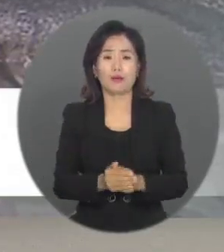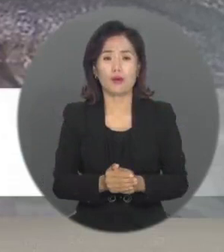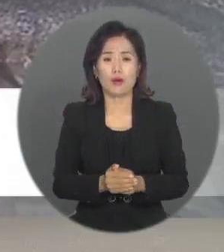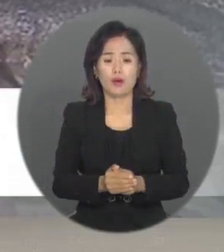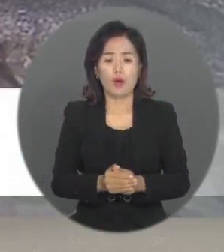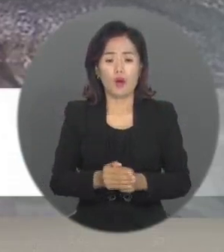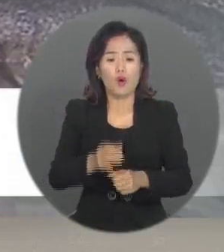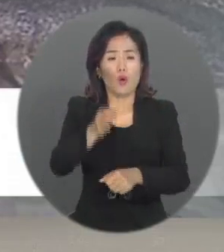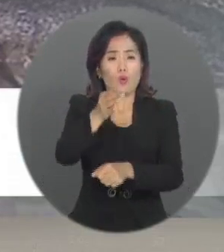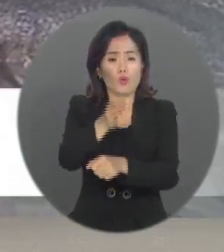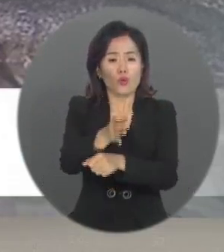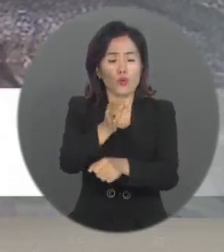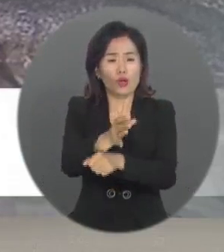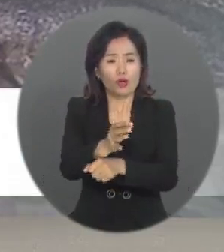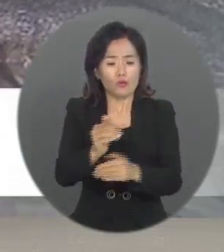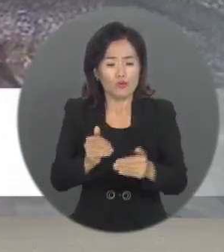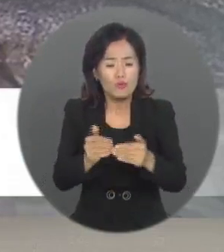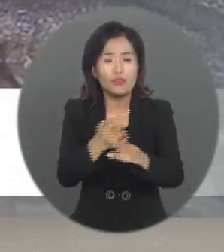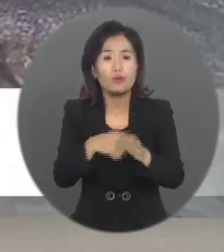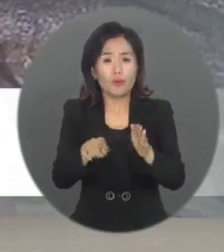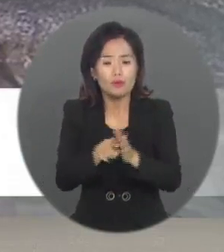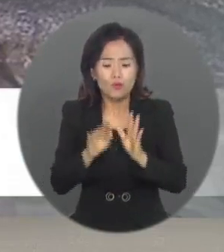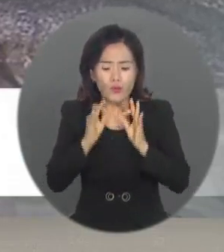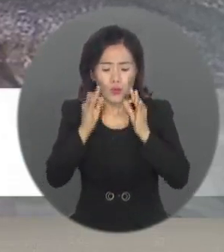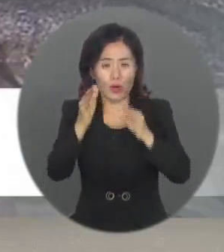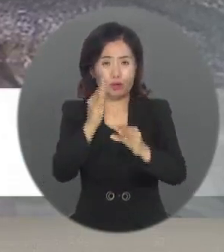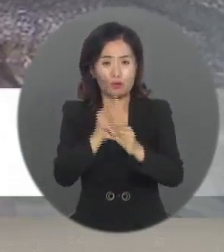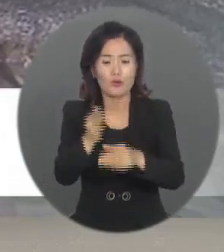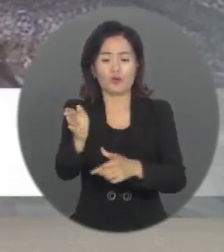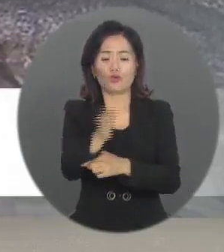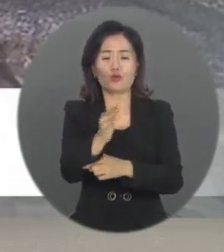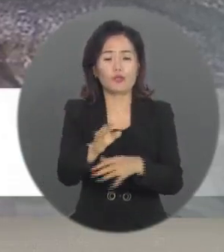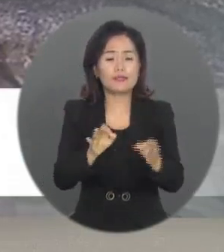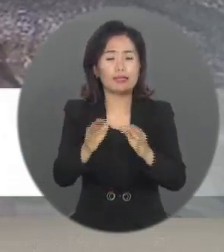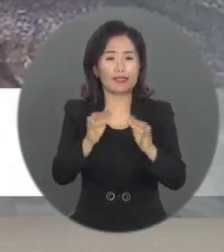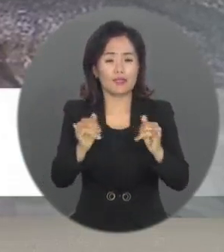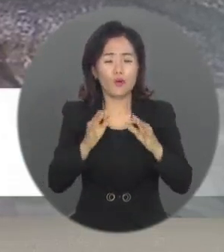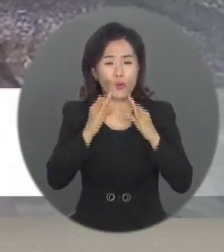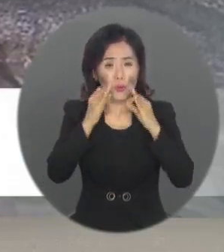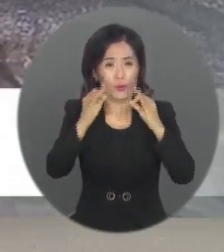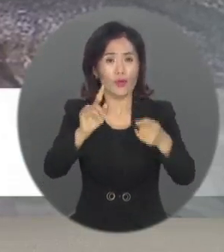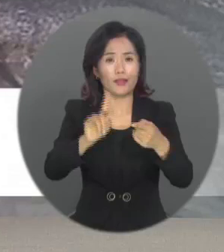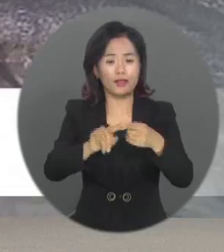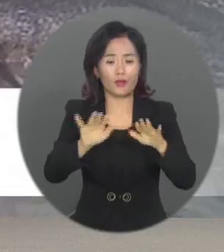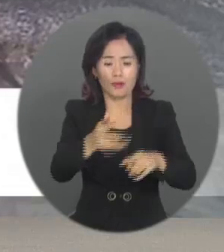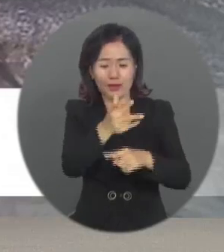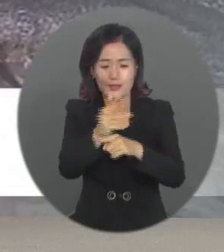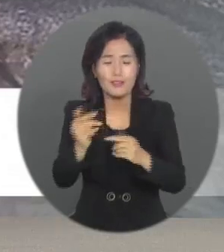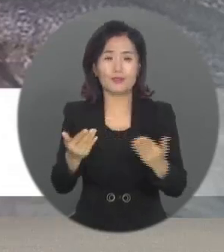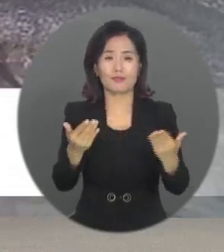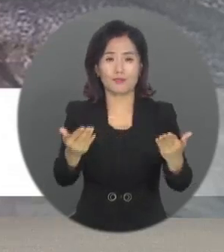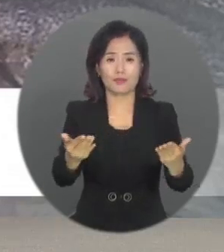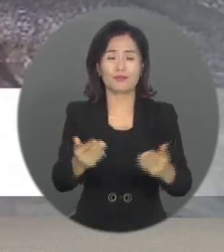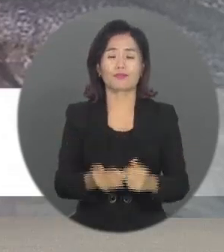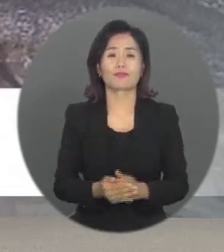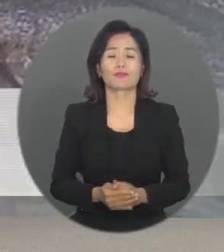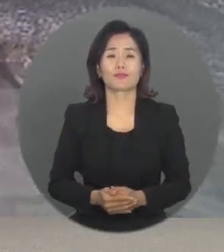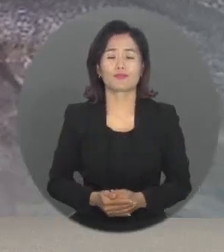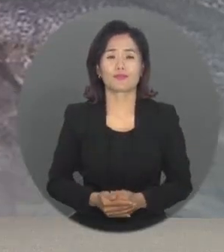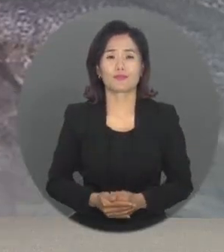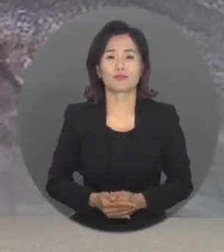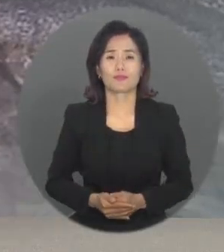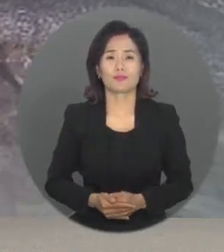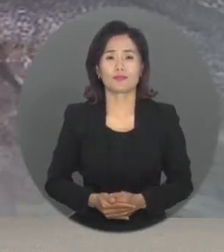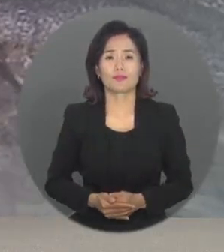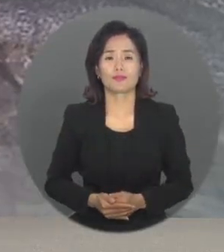이렇게 매출 감소를 줄여보겠다며 안간힘을 쓰고 있는 수산업계 상인들의 노력을 현장 취재했습니다. 한 걸음 더